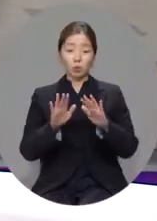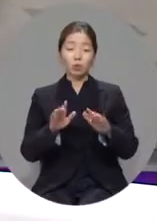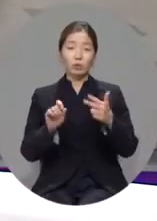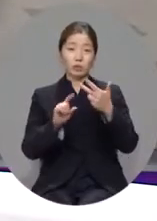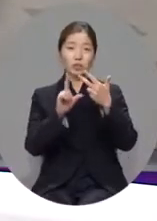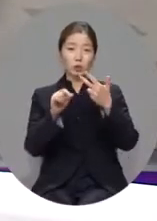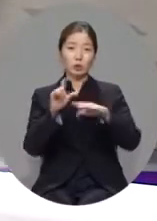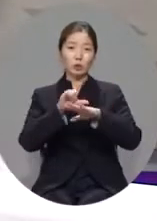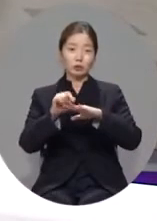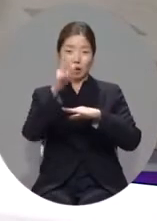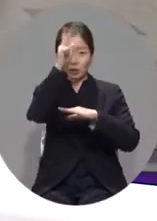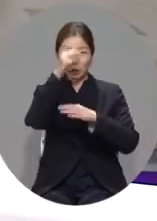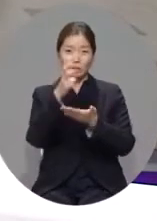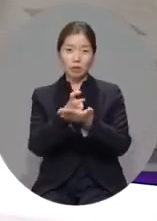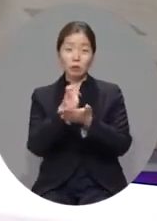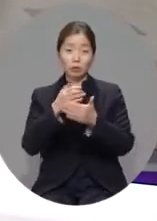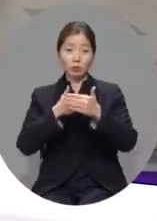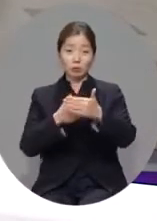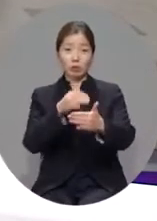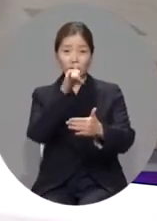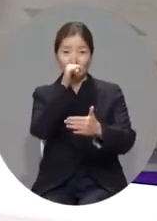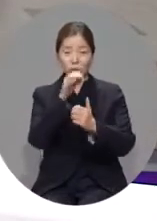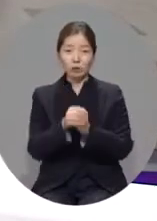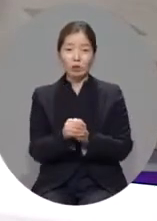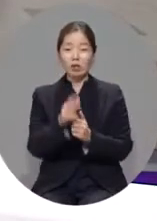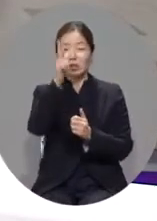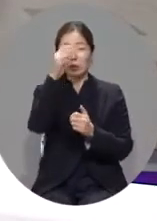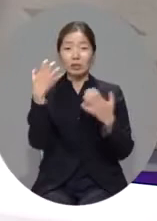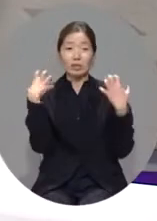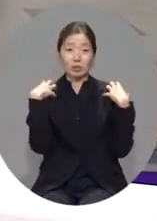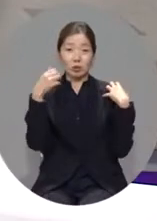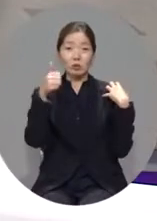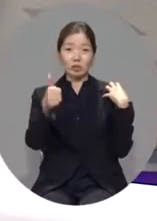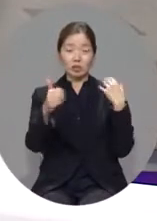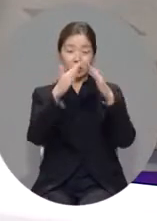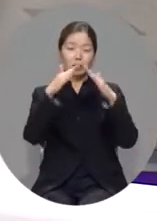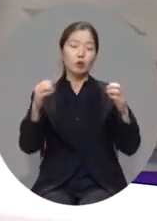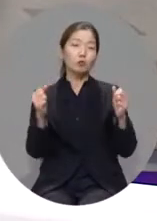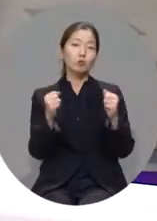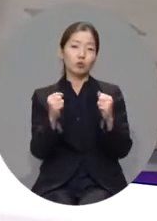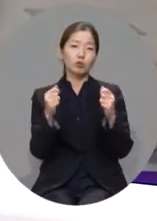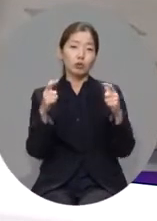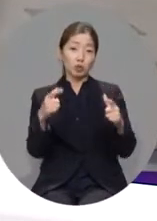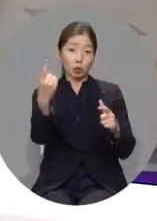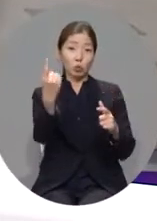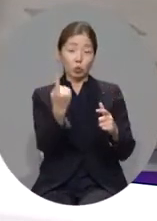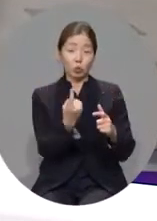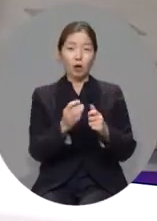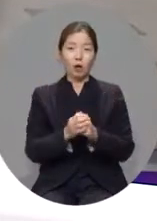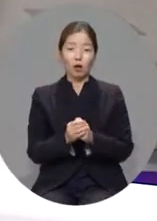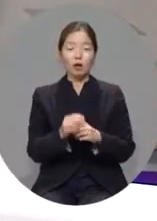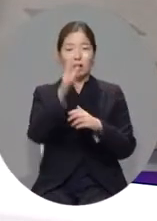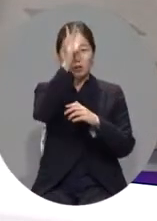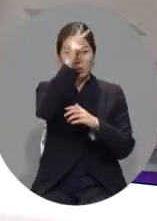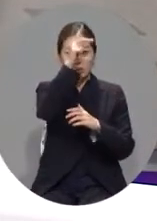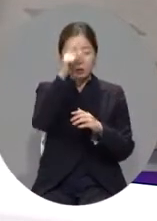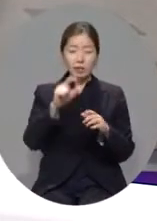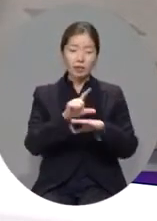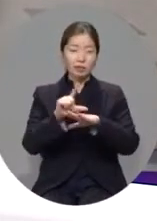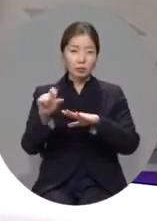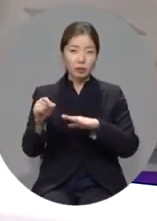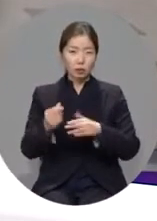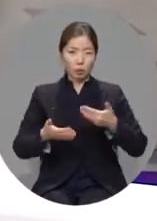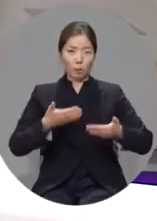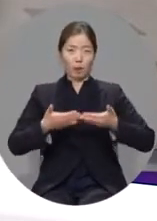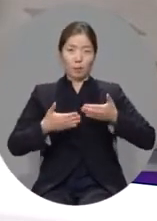오는 7월 자치경찰제 전면 시행을 앞두고 김창룡 경찰청장이 전라북도를 방문하는 등 경찰과 지자체가